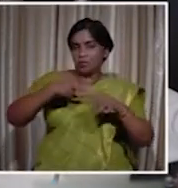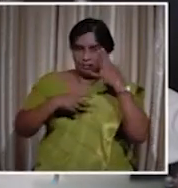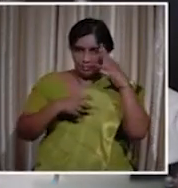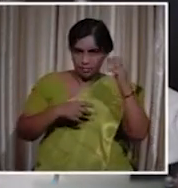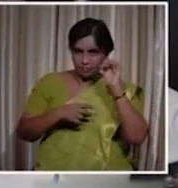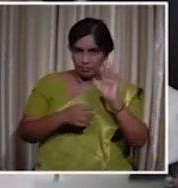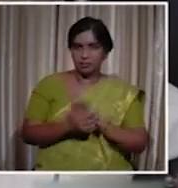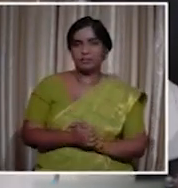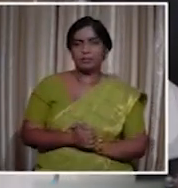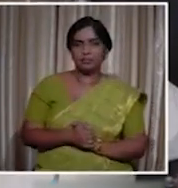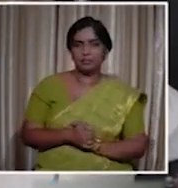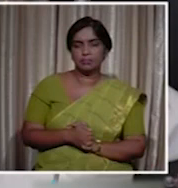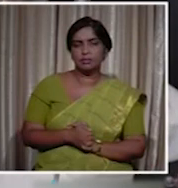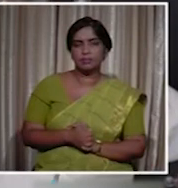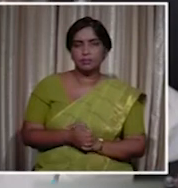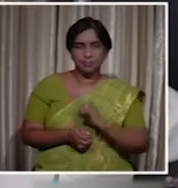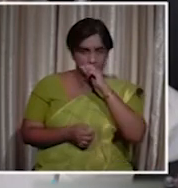ඕනේ.